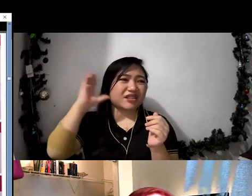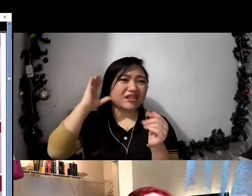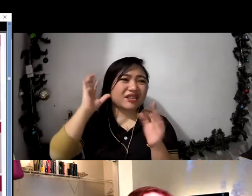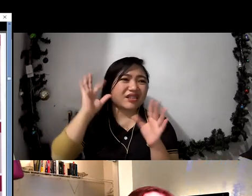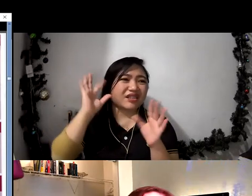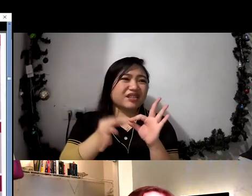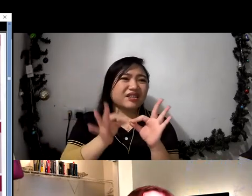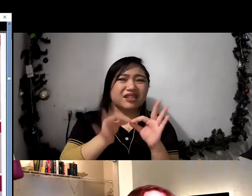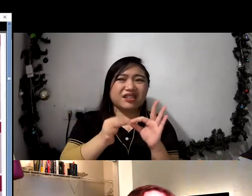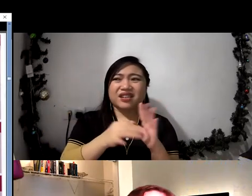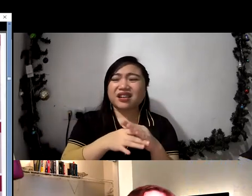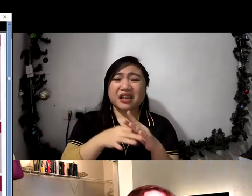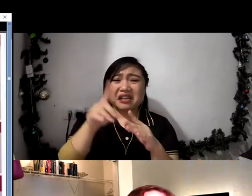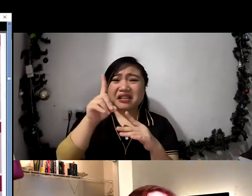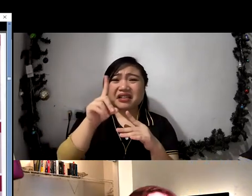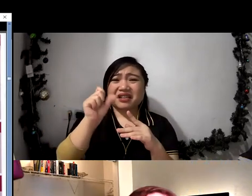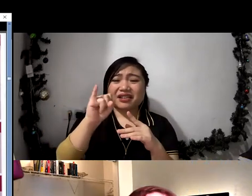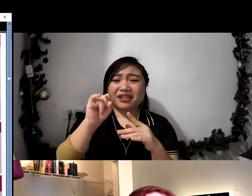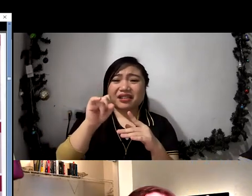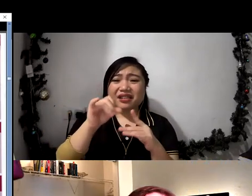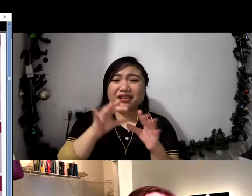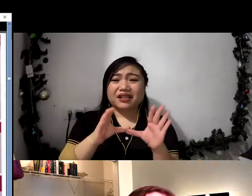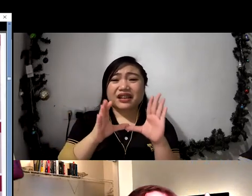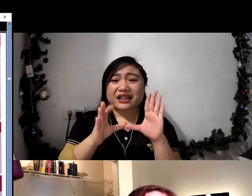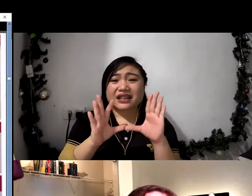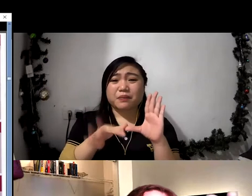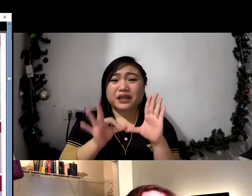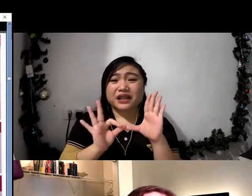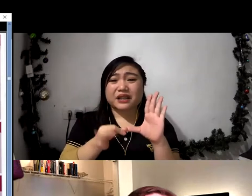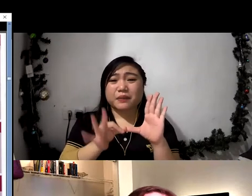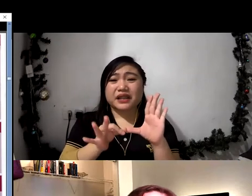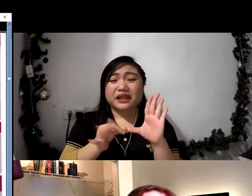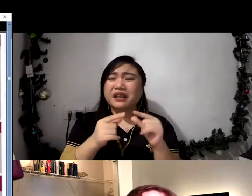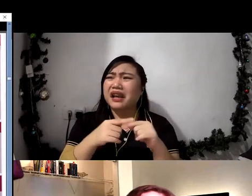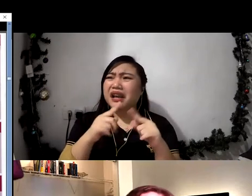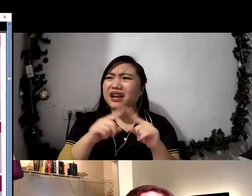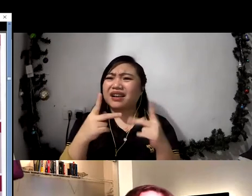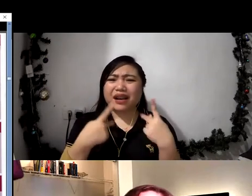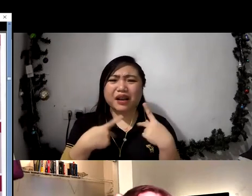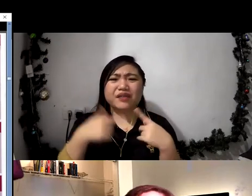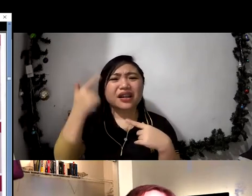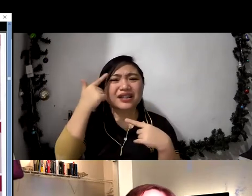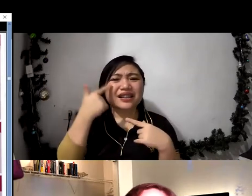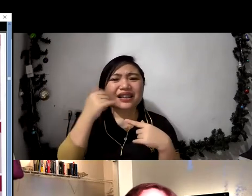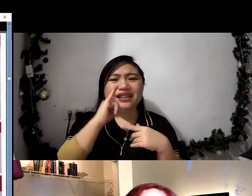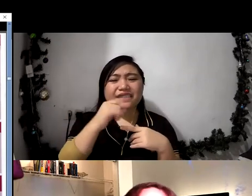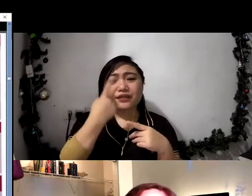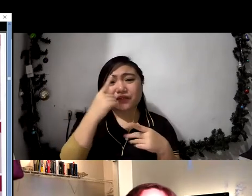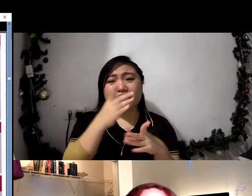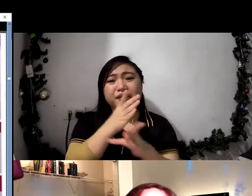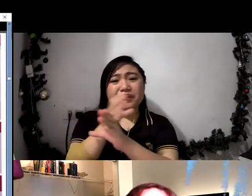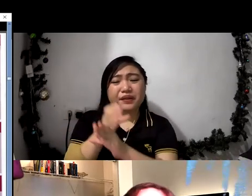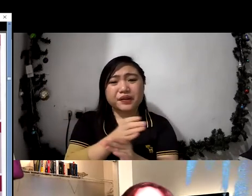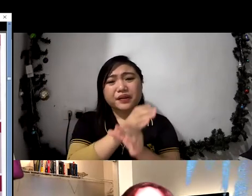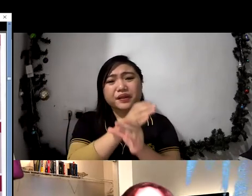think of this. So kung titingnan mo talaga yung gender, it's your malasakit lens, no? ito yung malasakit na nagbibigay ka,